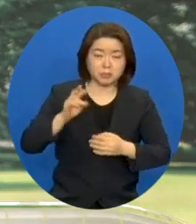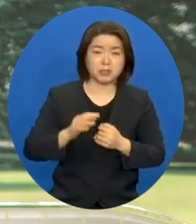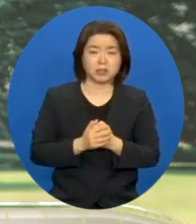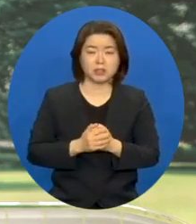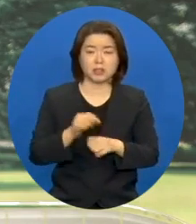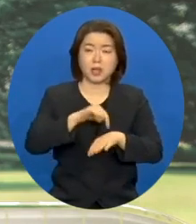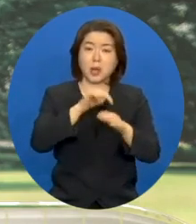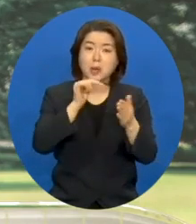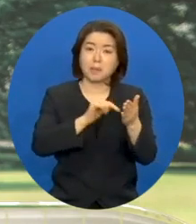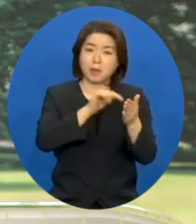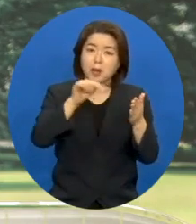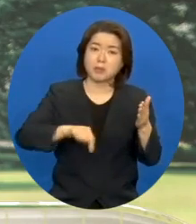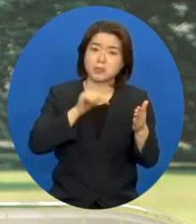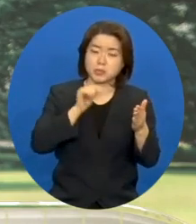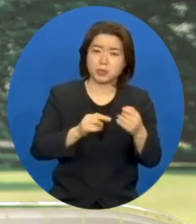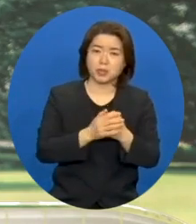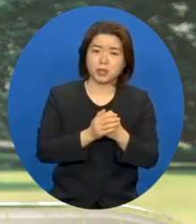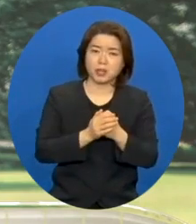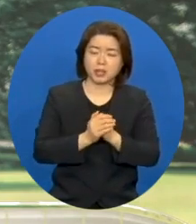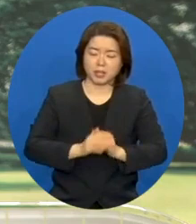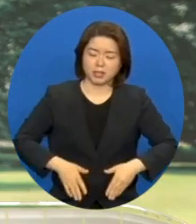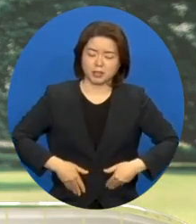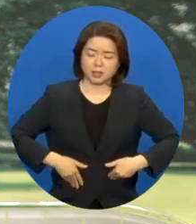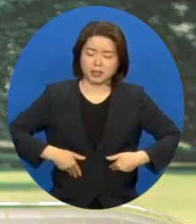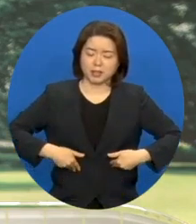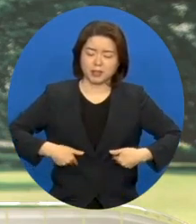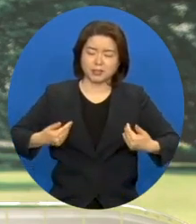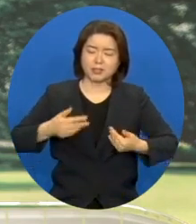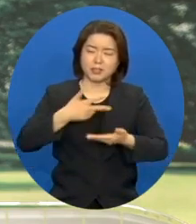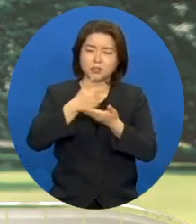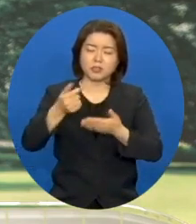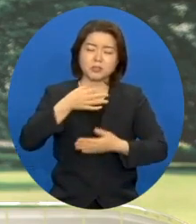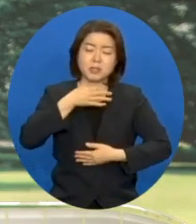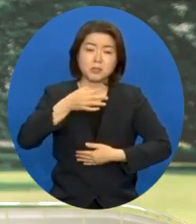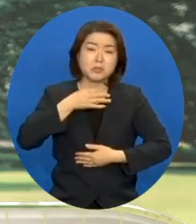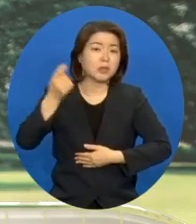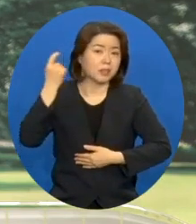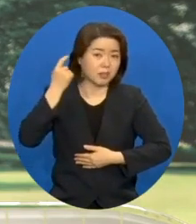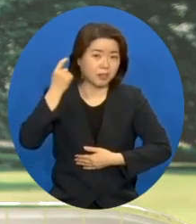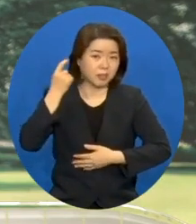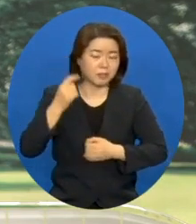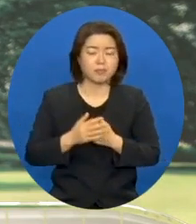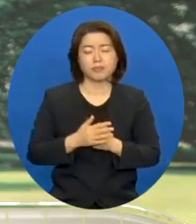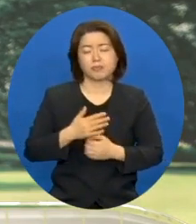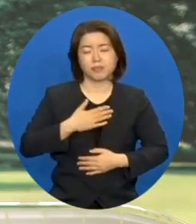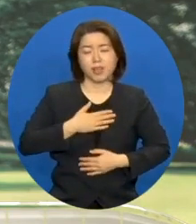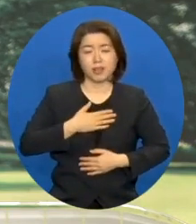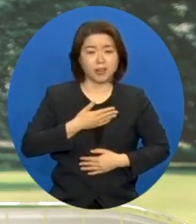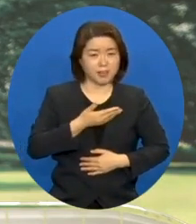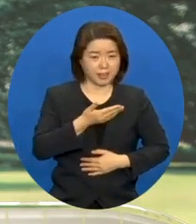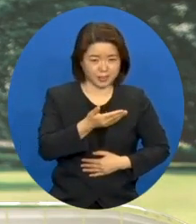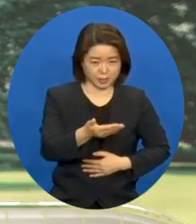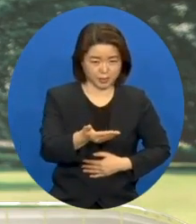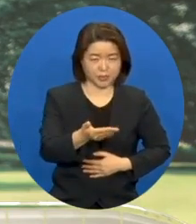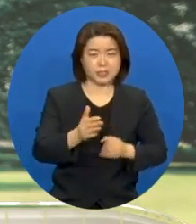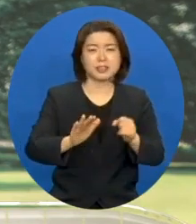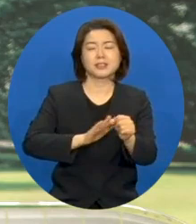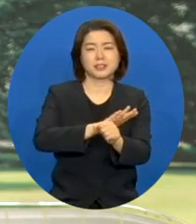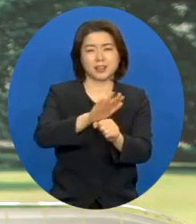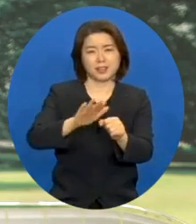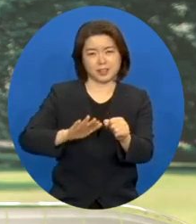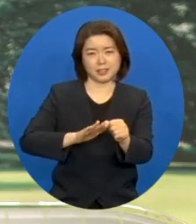마음에 따뜻한 주님의 음성이 들렸습니다. 내가 너를 사랑한다.